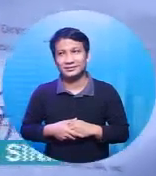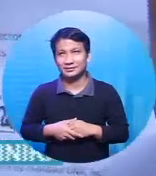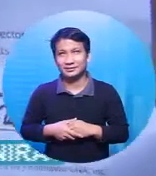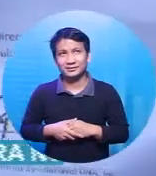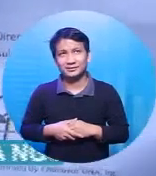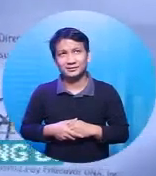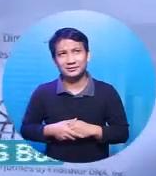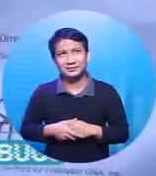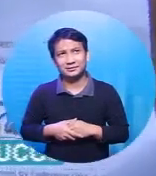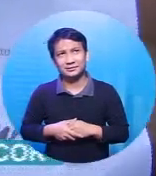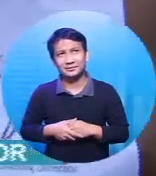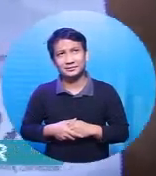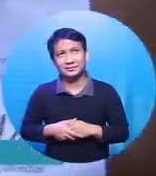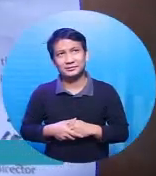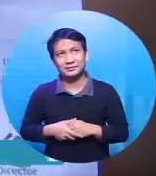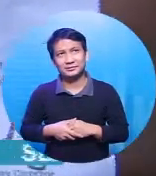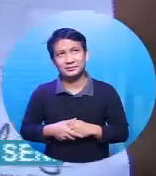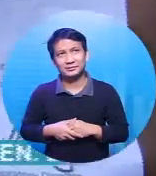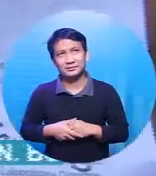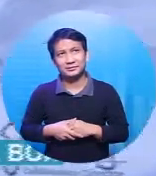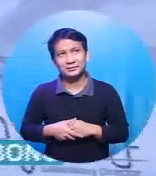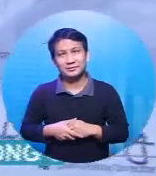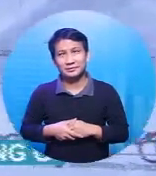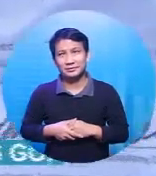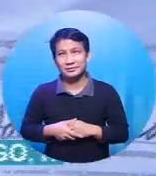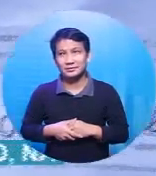Ayan. Yeah,